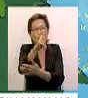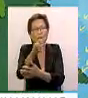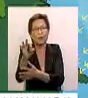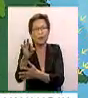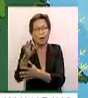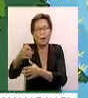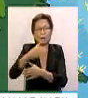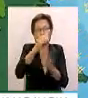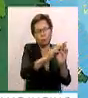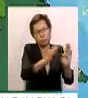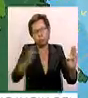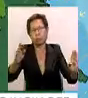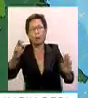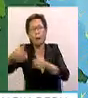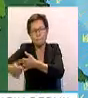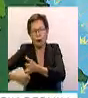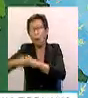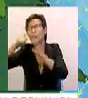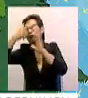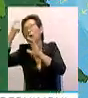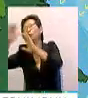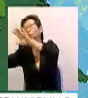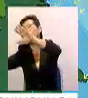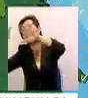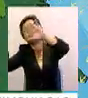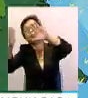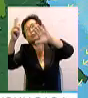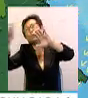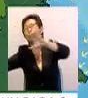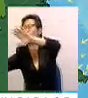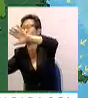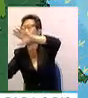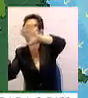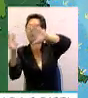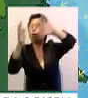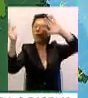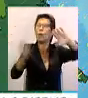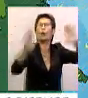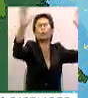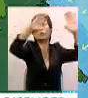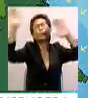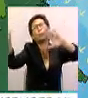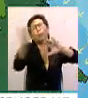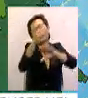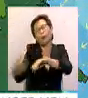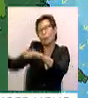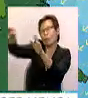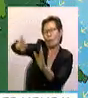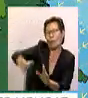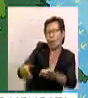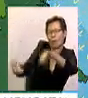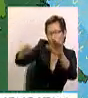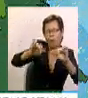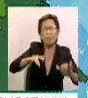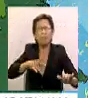perairan Pelawan. Memandangkan tiupan angin bertiup dari arah timuran, keadaan cuaca berangin serta berombak berkemungkinan boleh